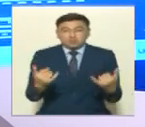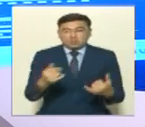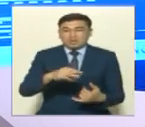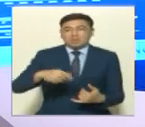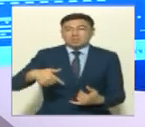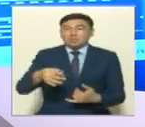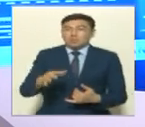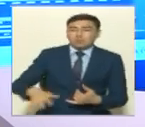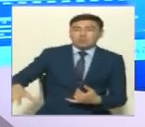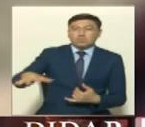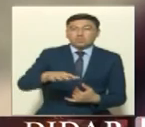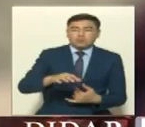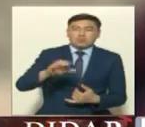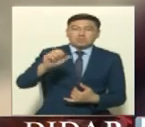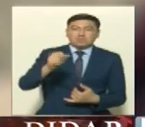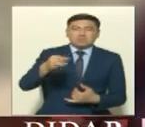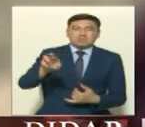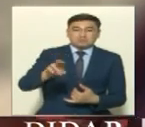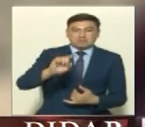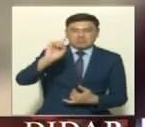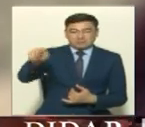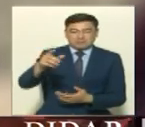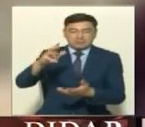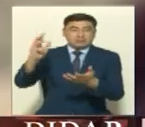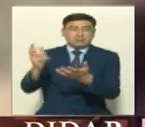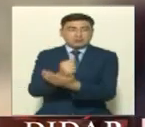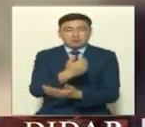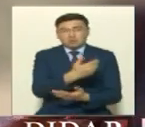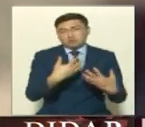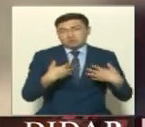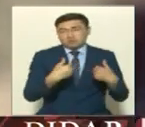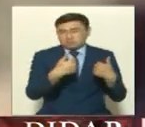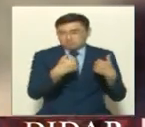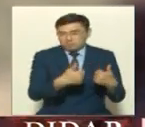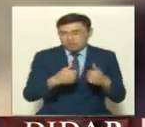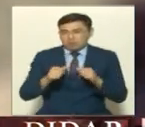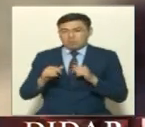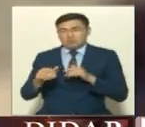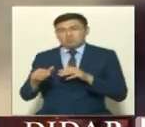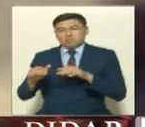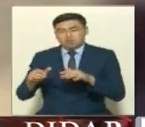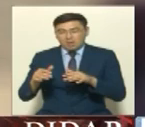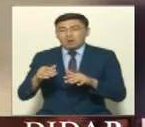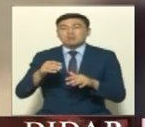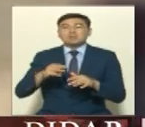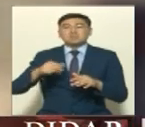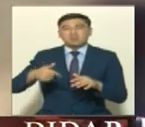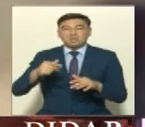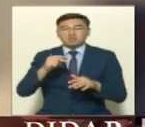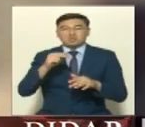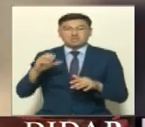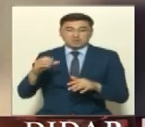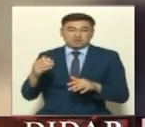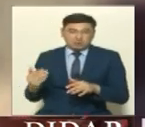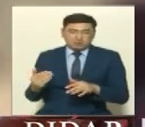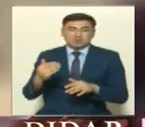ауданының аралығындағы сайдан тапты. Азаматтың жағдайы жақсы, бірқалыпты. Іздестіру құтқару жұмыстарына облыстық төтенше жағдайлар